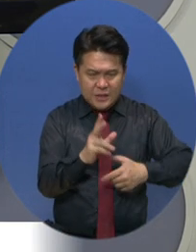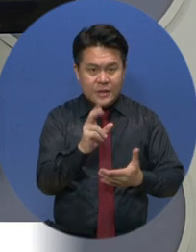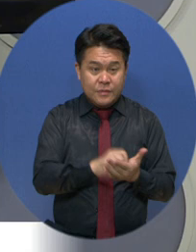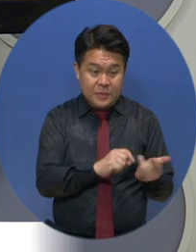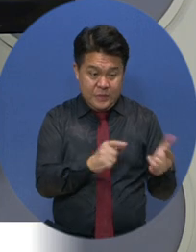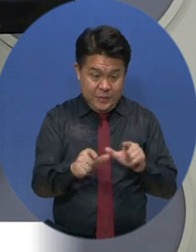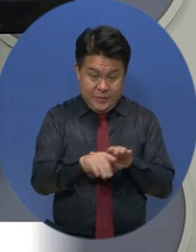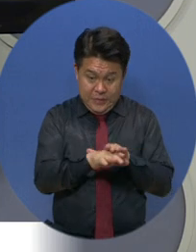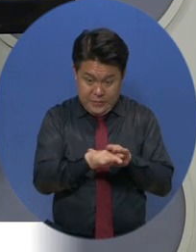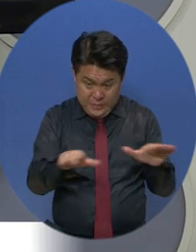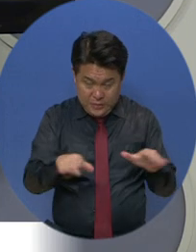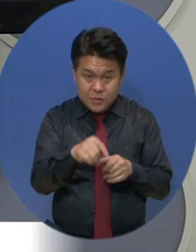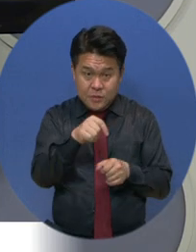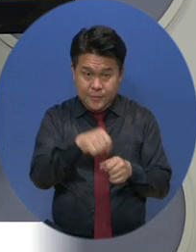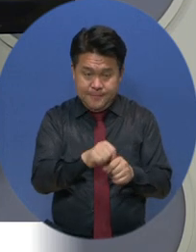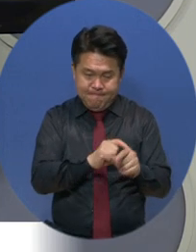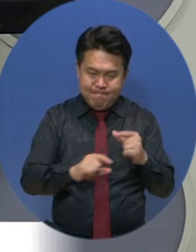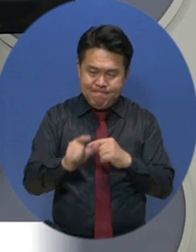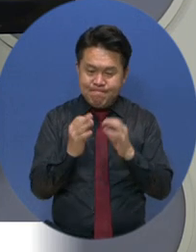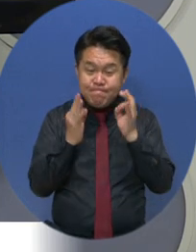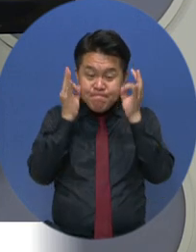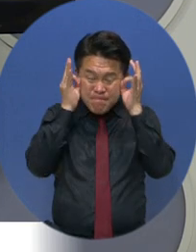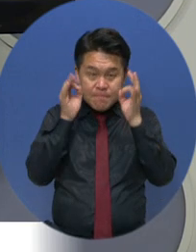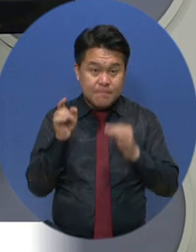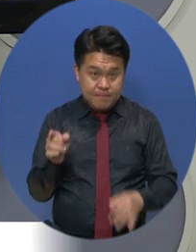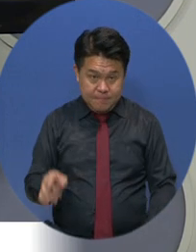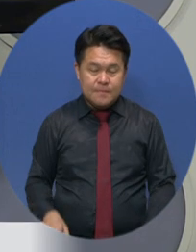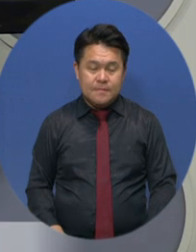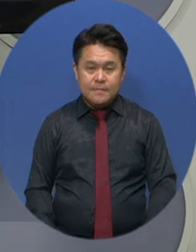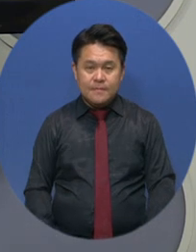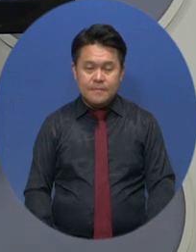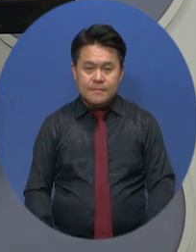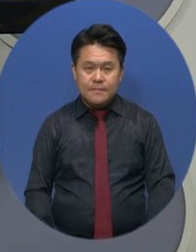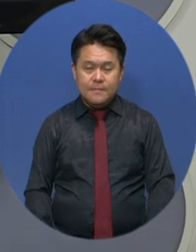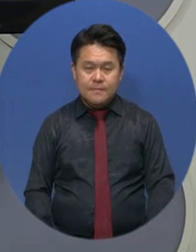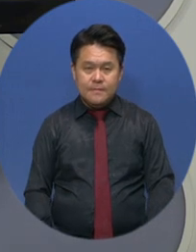문제 해결을 위해 더욱 박차를 가할 계획 이라고 밝혔습니다